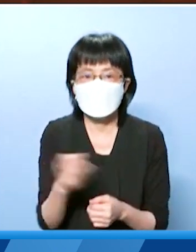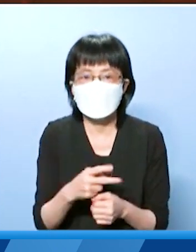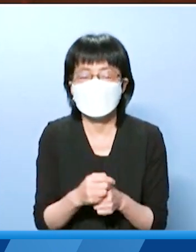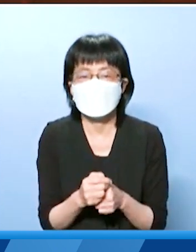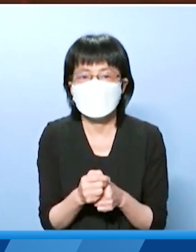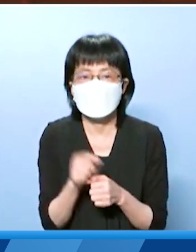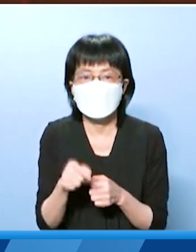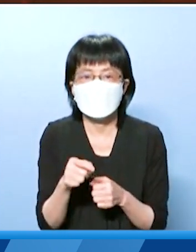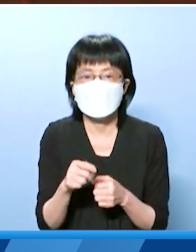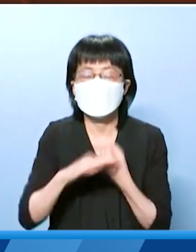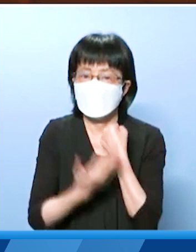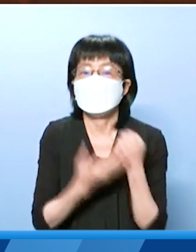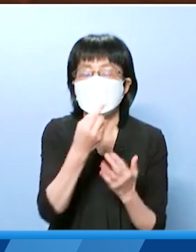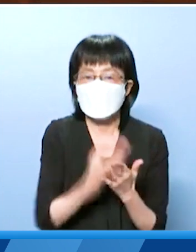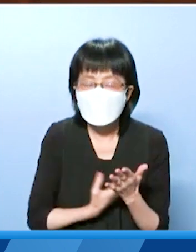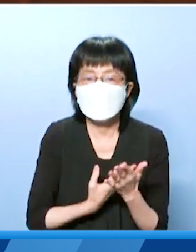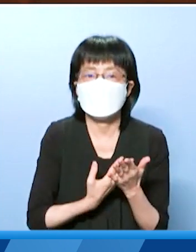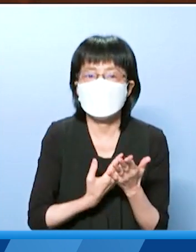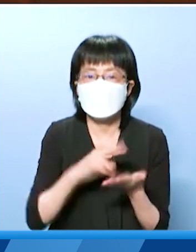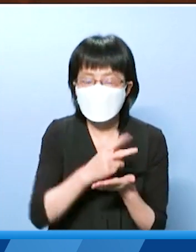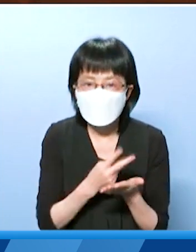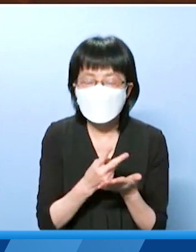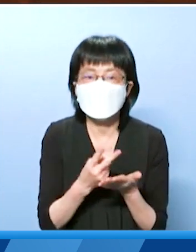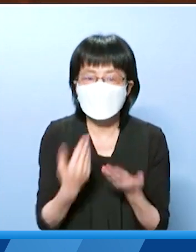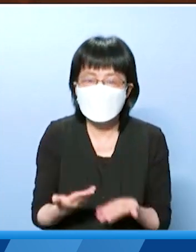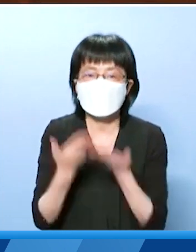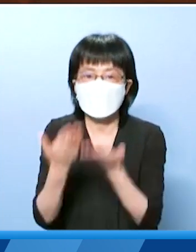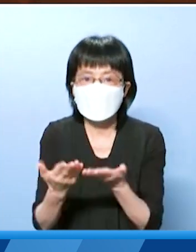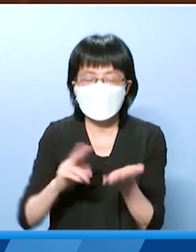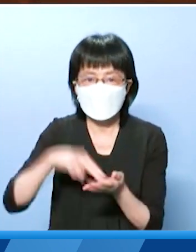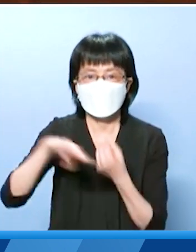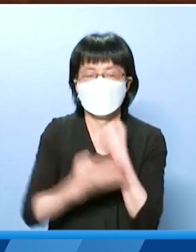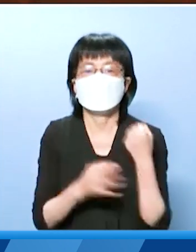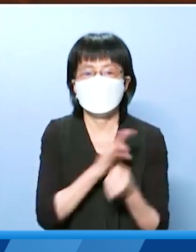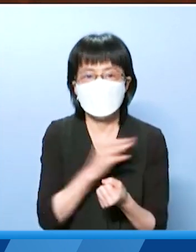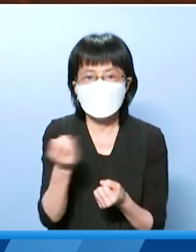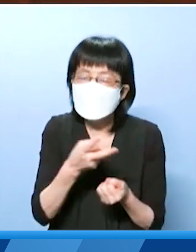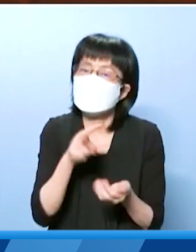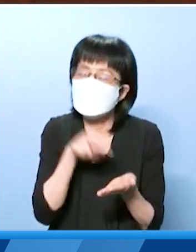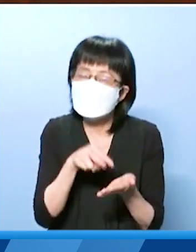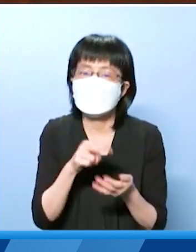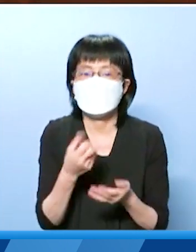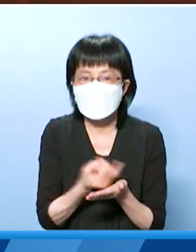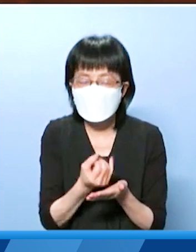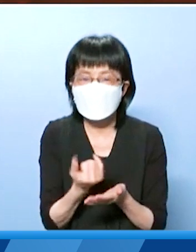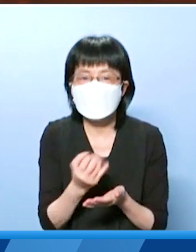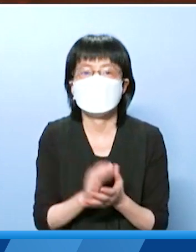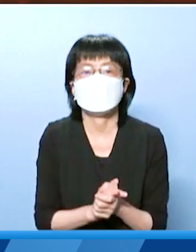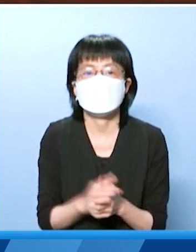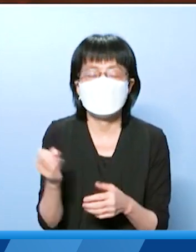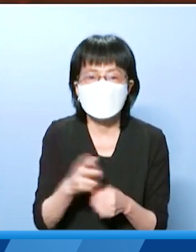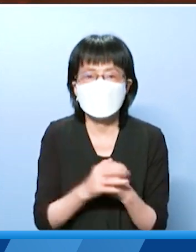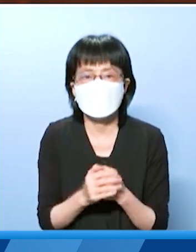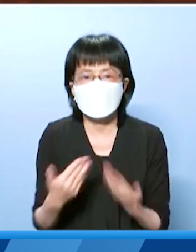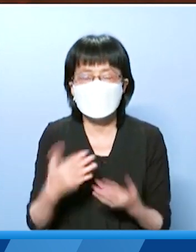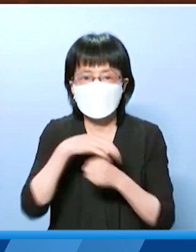的法例修訂亦已提交立法會審議。委員深切關注因國際能源價